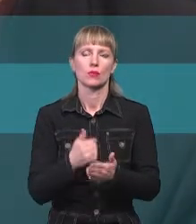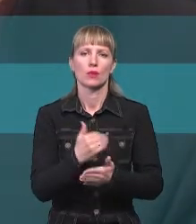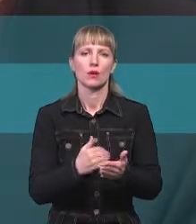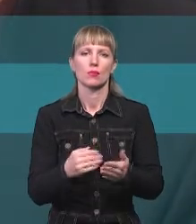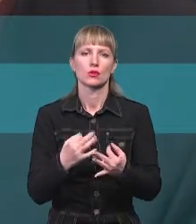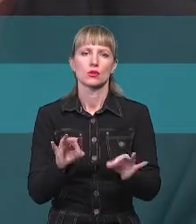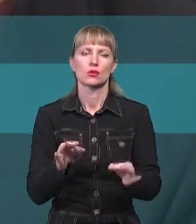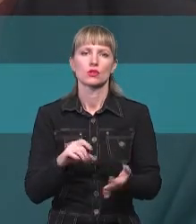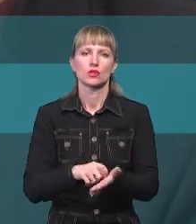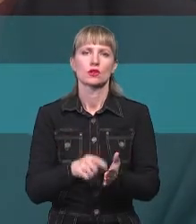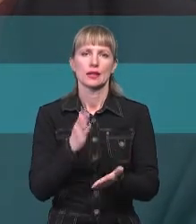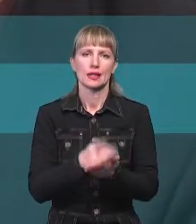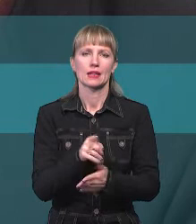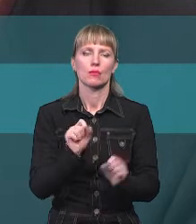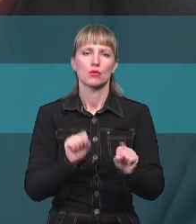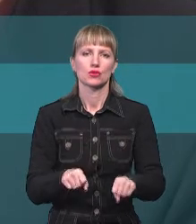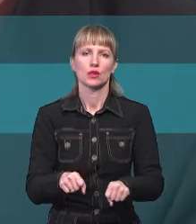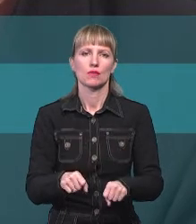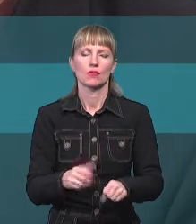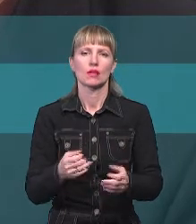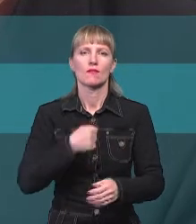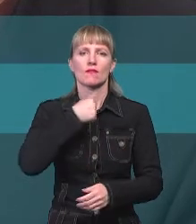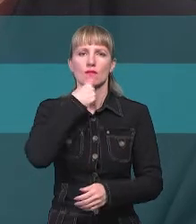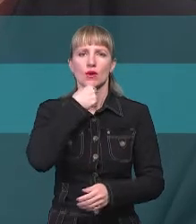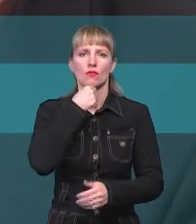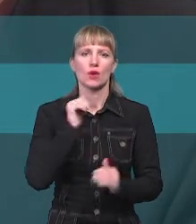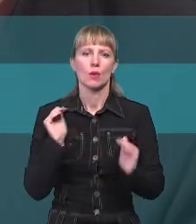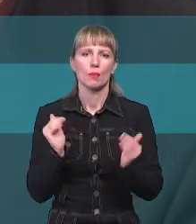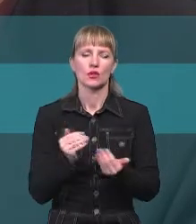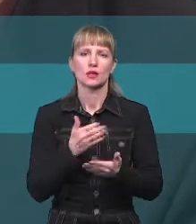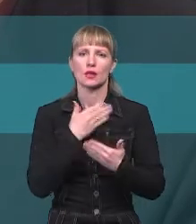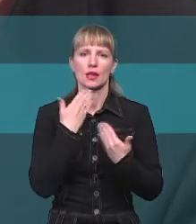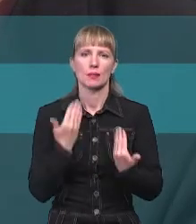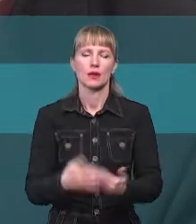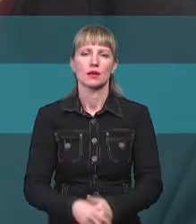«Доступне житло», чи є там, можливо, якісь вікові обмеження? Немає.